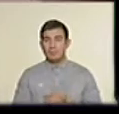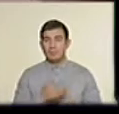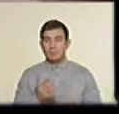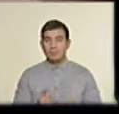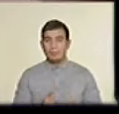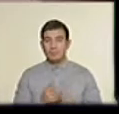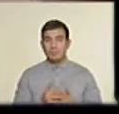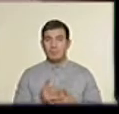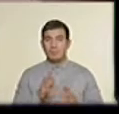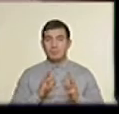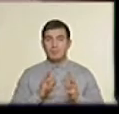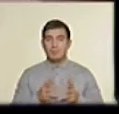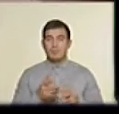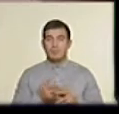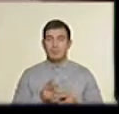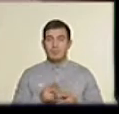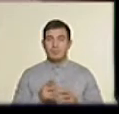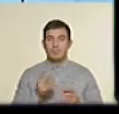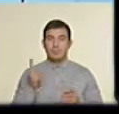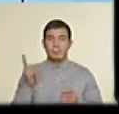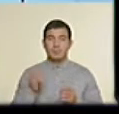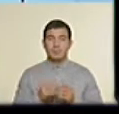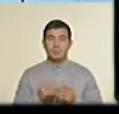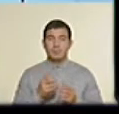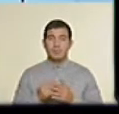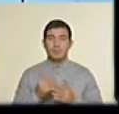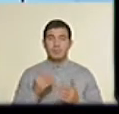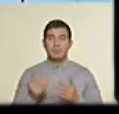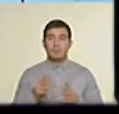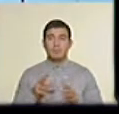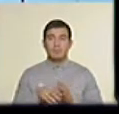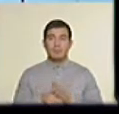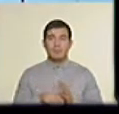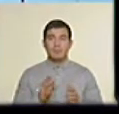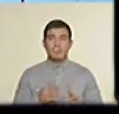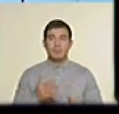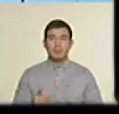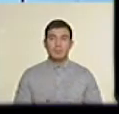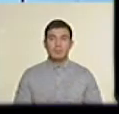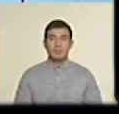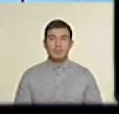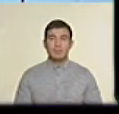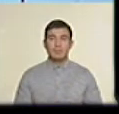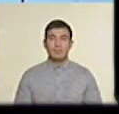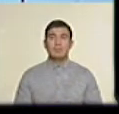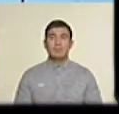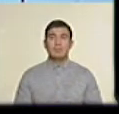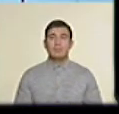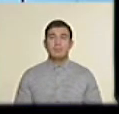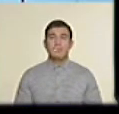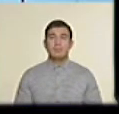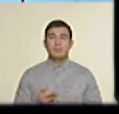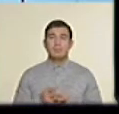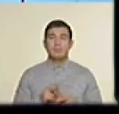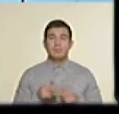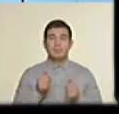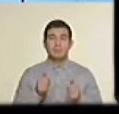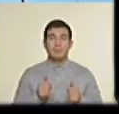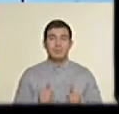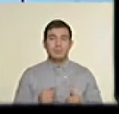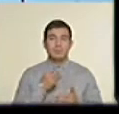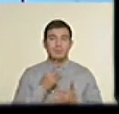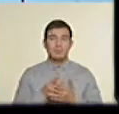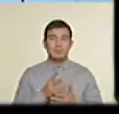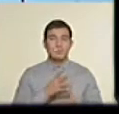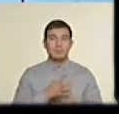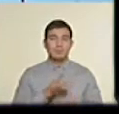va dunyoning yetakchi 10 ta teleminora safiga kiritiladi. Va mana shu suratni ko'rib turganingizdek,